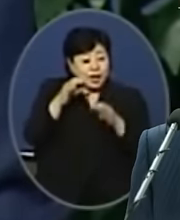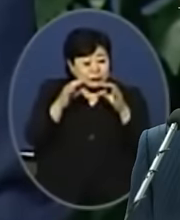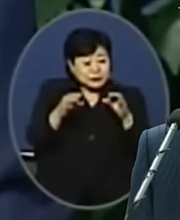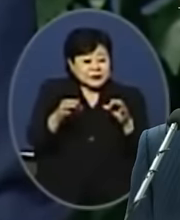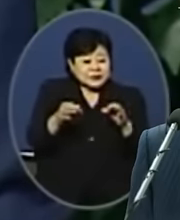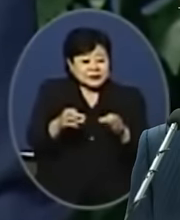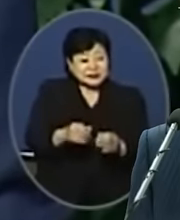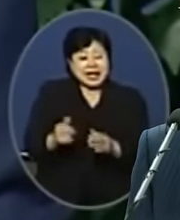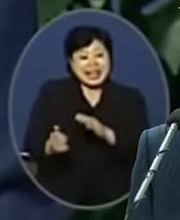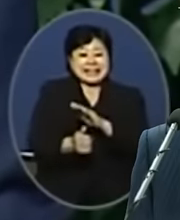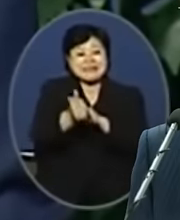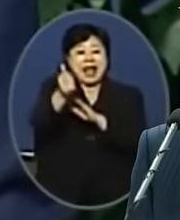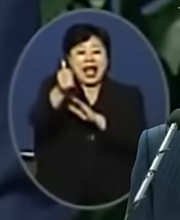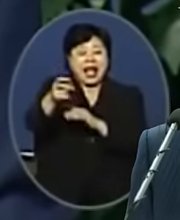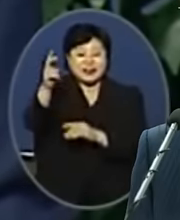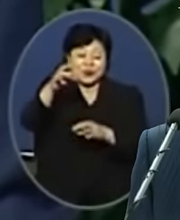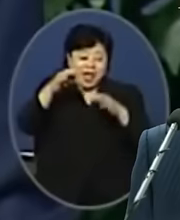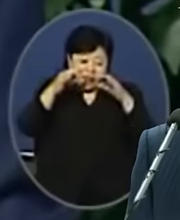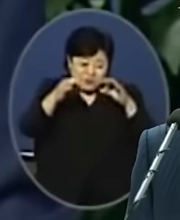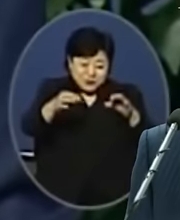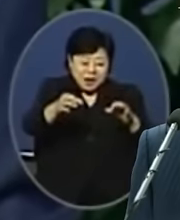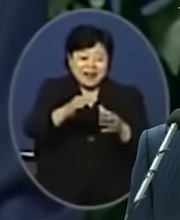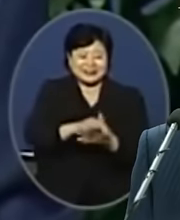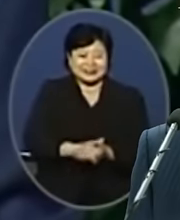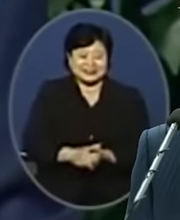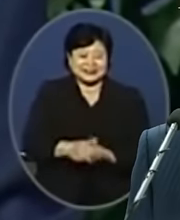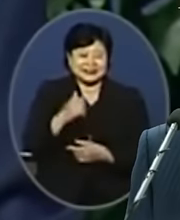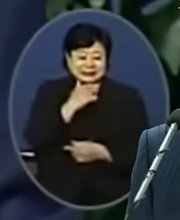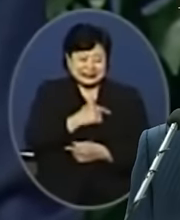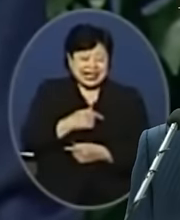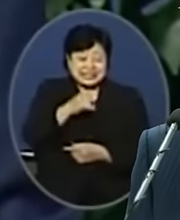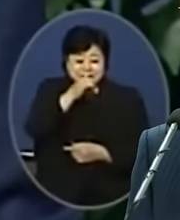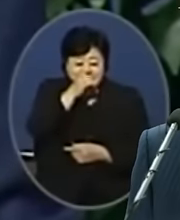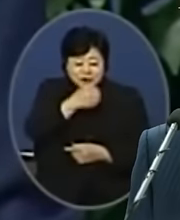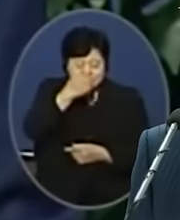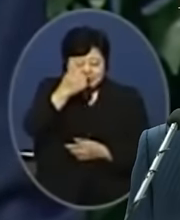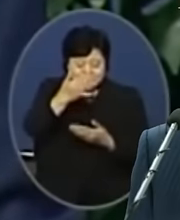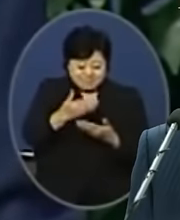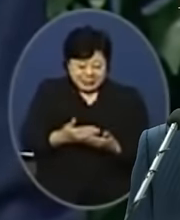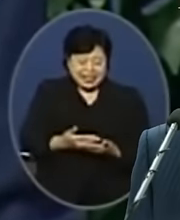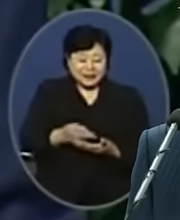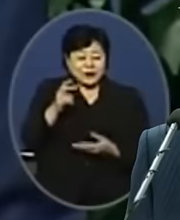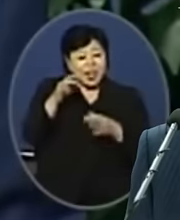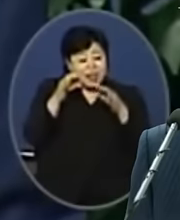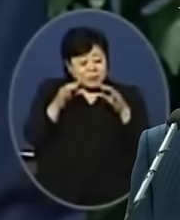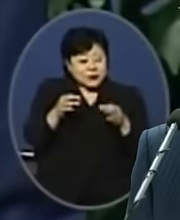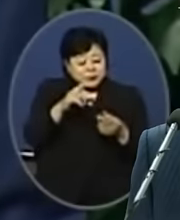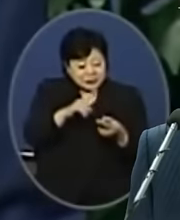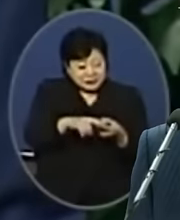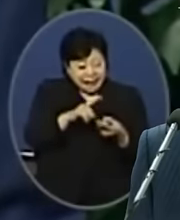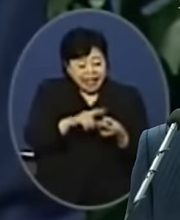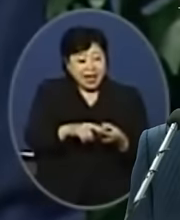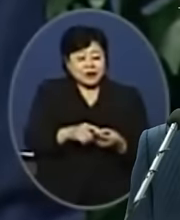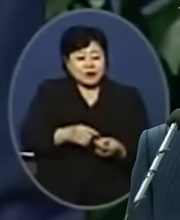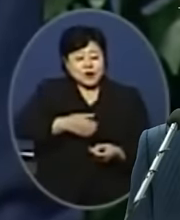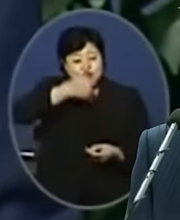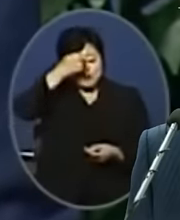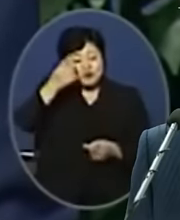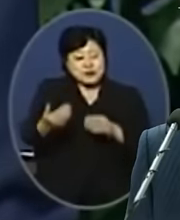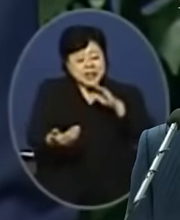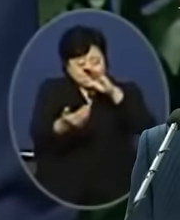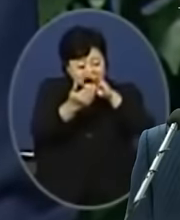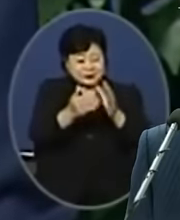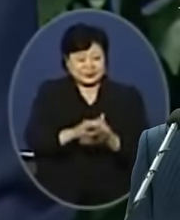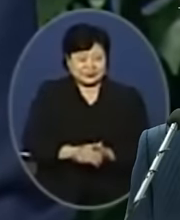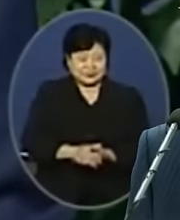때 희망찬 노래를 부르면 가슴에 있는 그 꿈을 바라보고 노래를 부르면 그 희망찬 꿈이 이루어지는